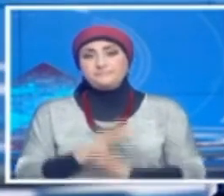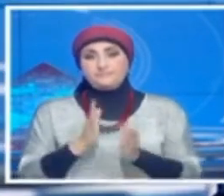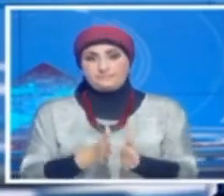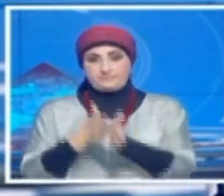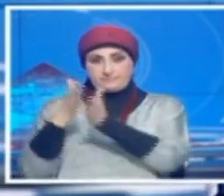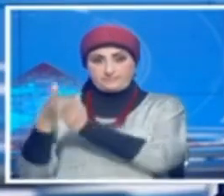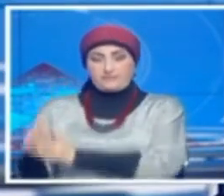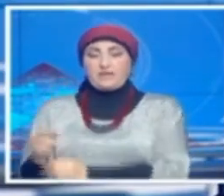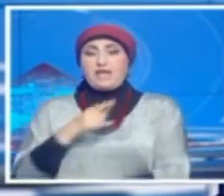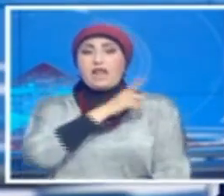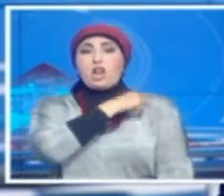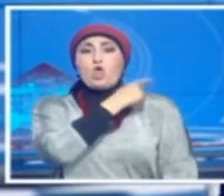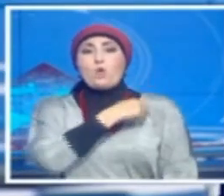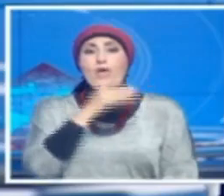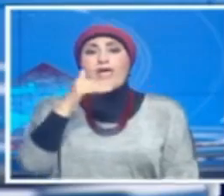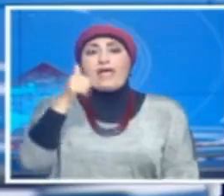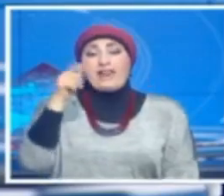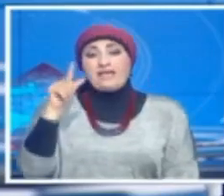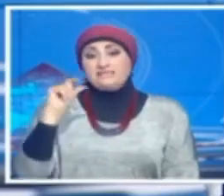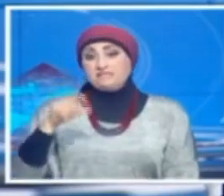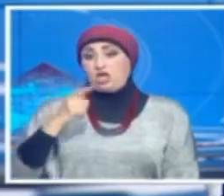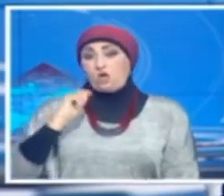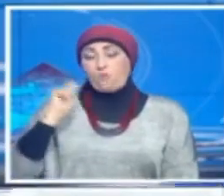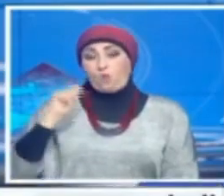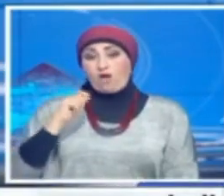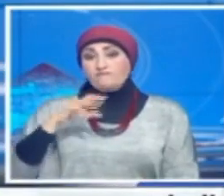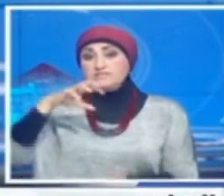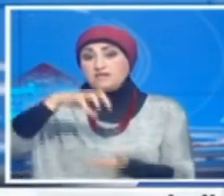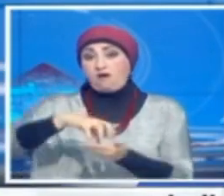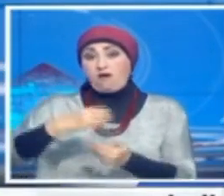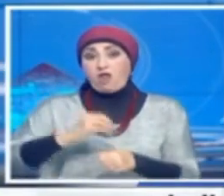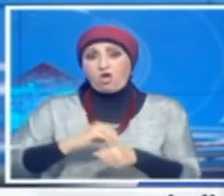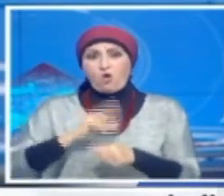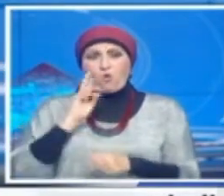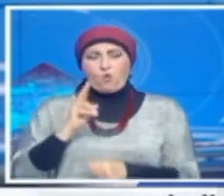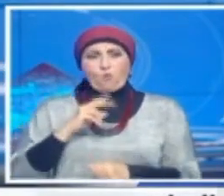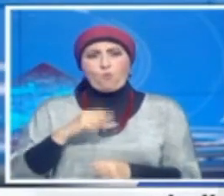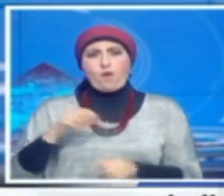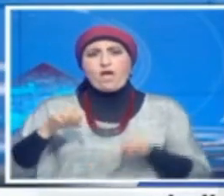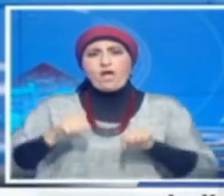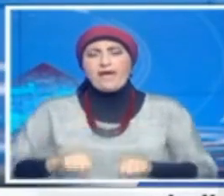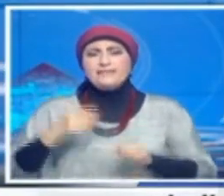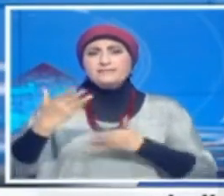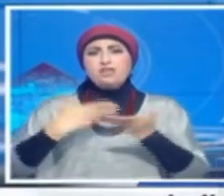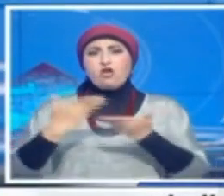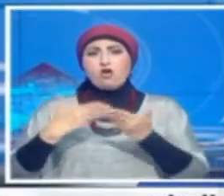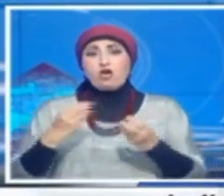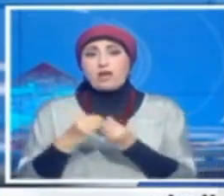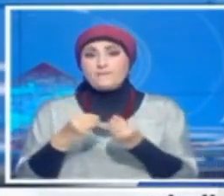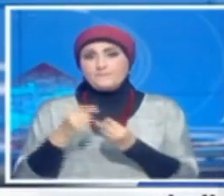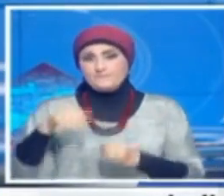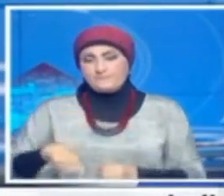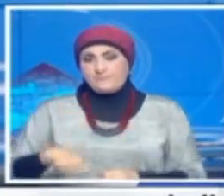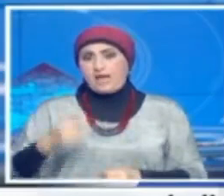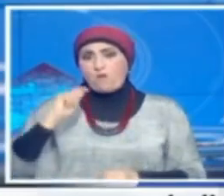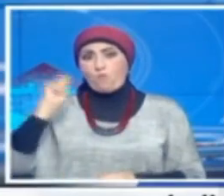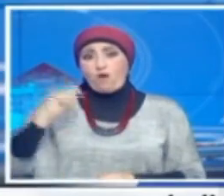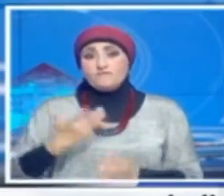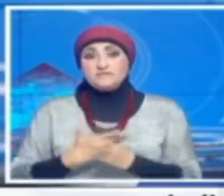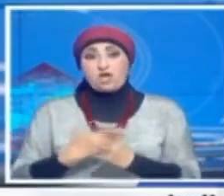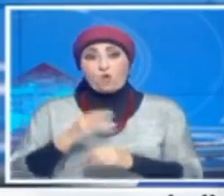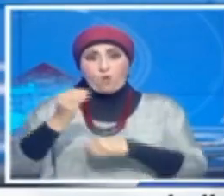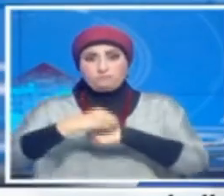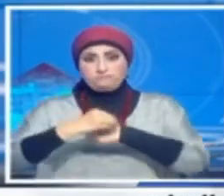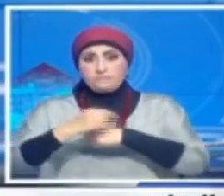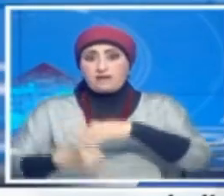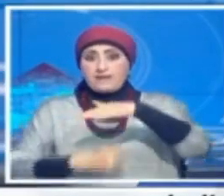أشاد اللواء خالد عبد العال محافظ القاهرة بدور غرفة القاهرة التجارية بالتعاون مع محافظة القاهرة لتنفيذ توجيهات